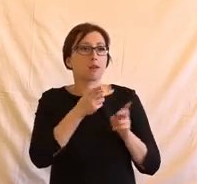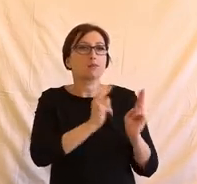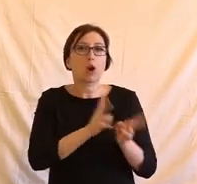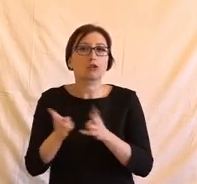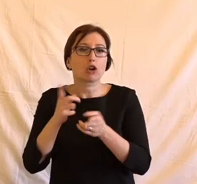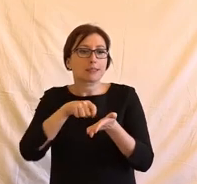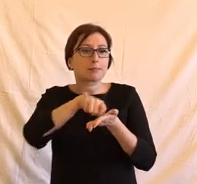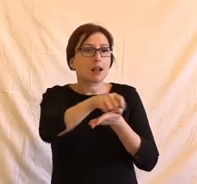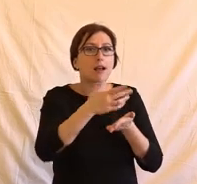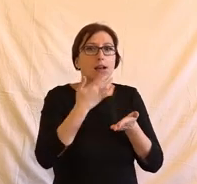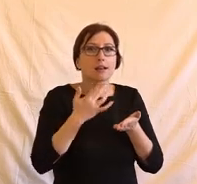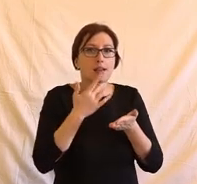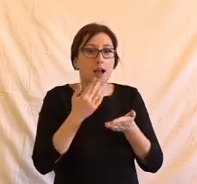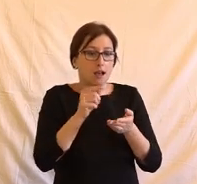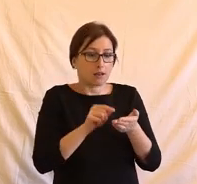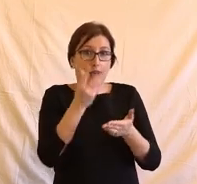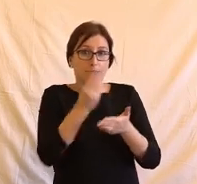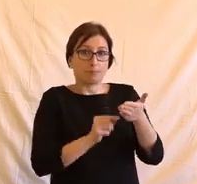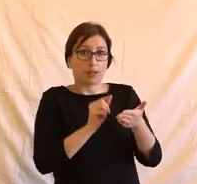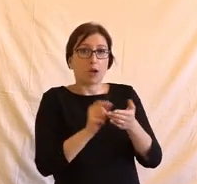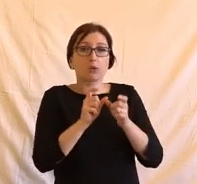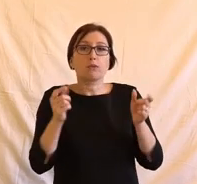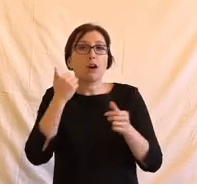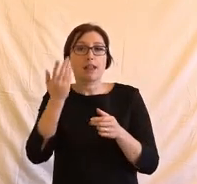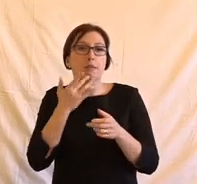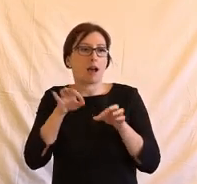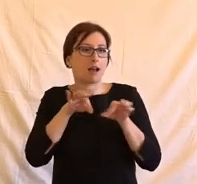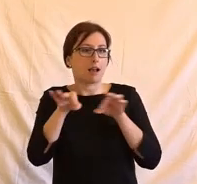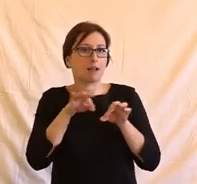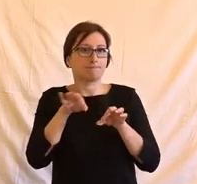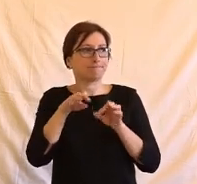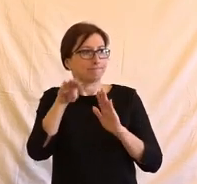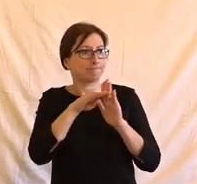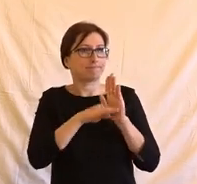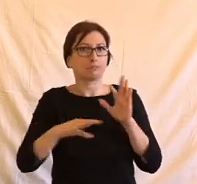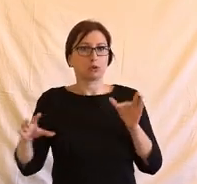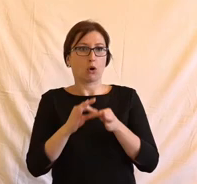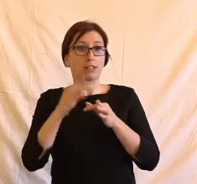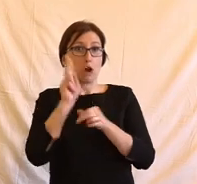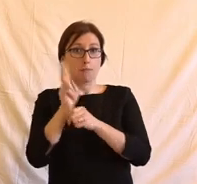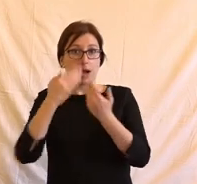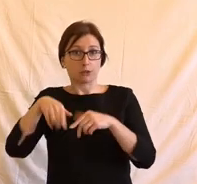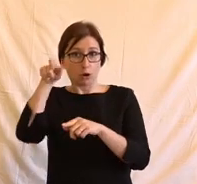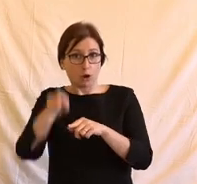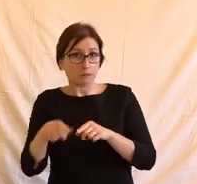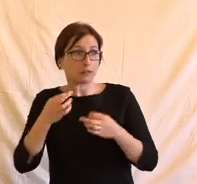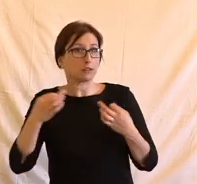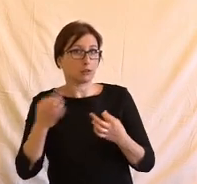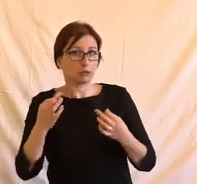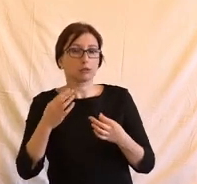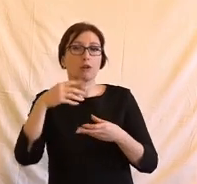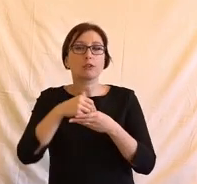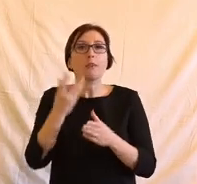možnosti platit, protože není na to nástroj. Identifikace, která je proto potřebná v